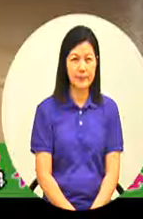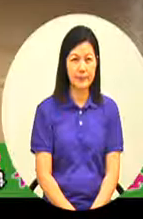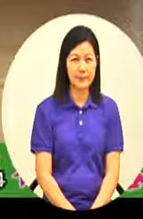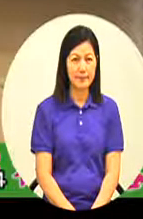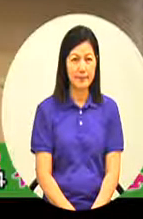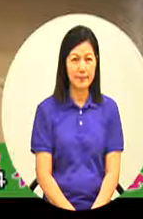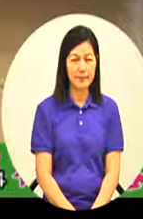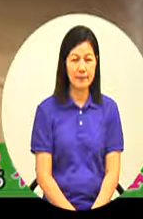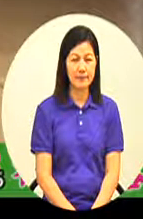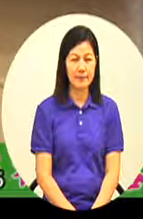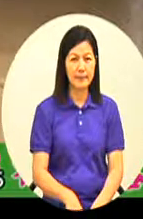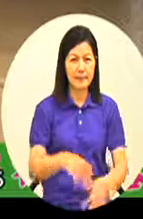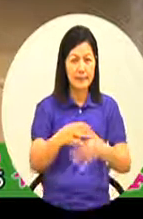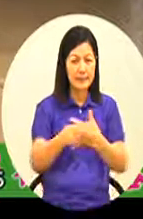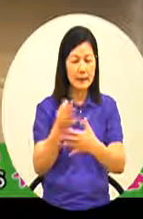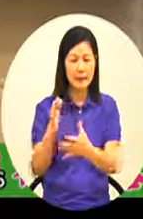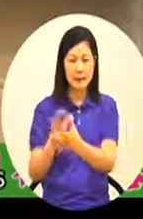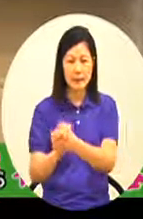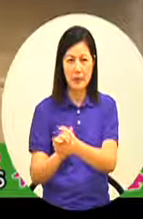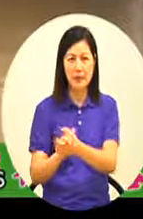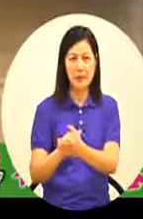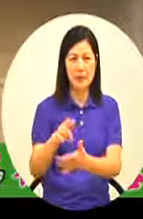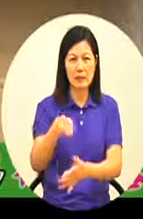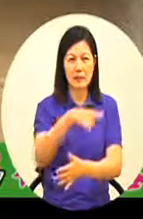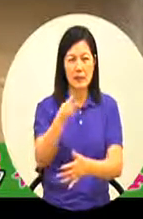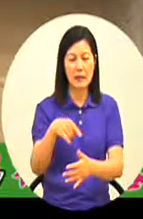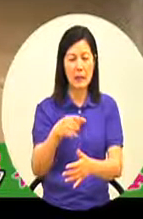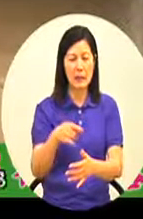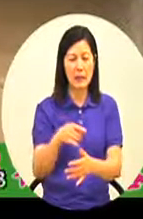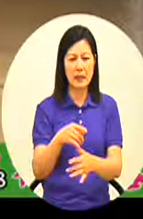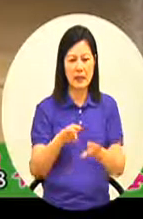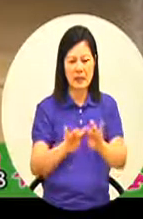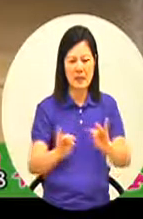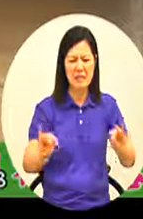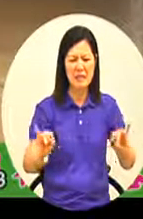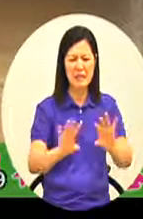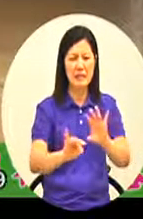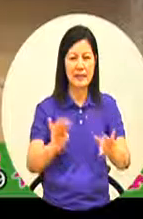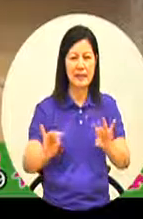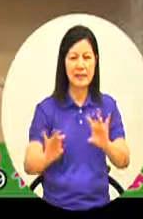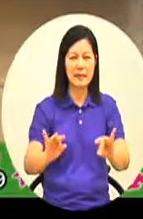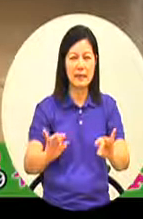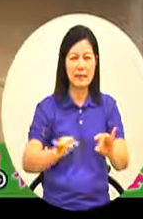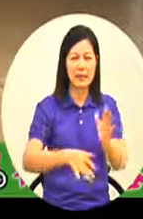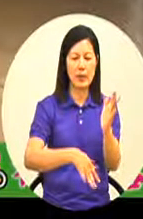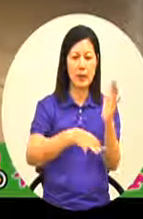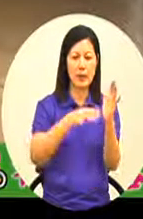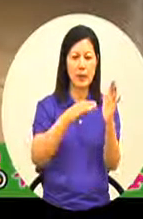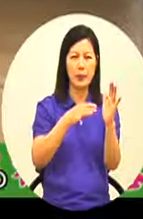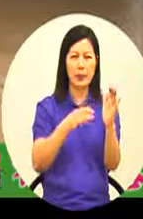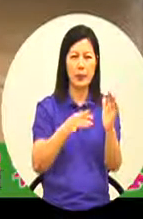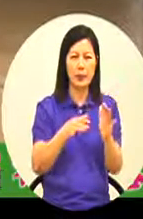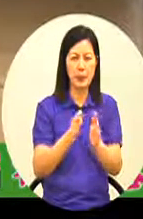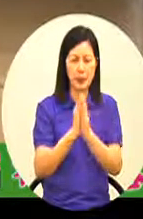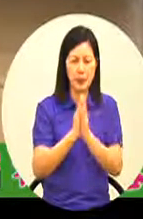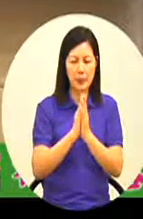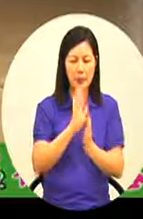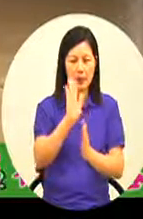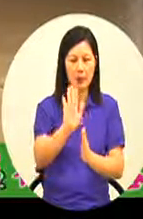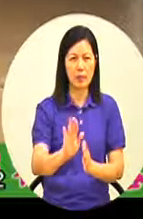在家属亲友伫个满地积水中处理后事，甲做奠